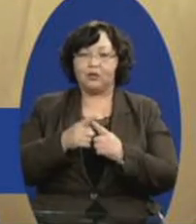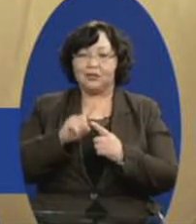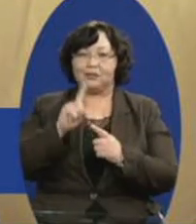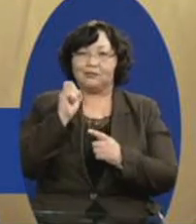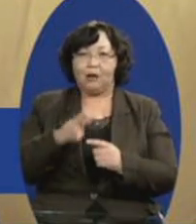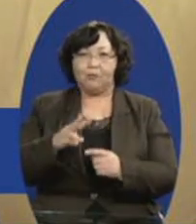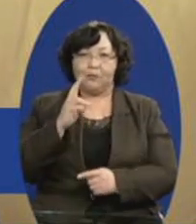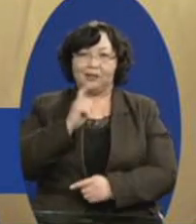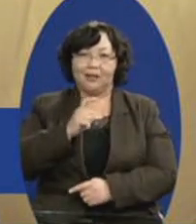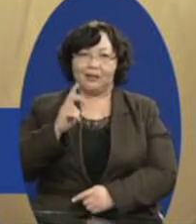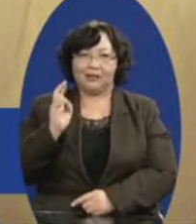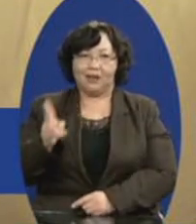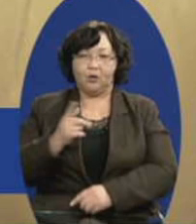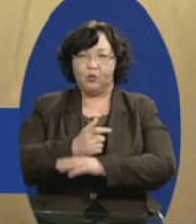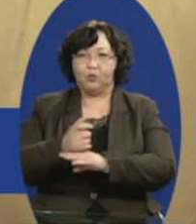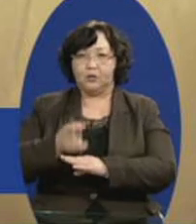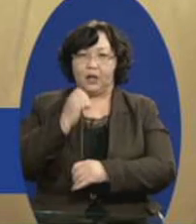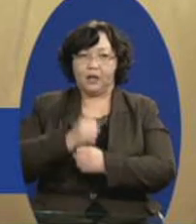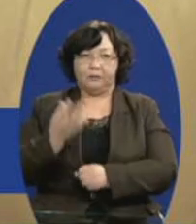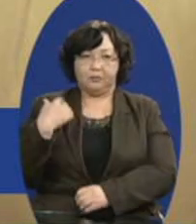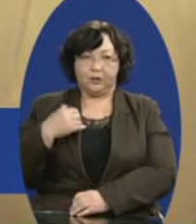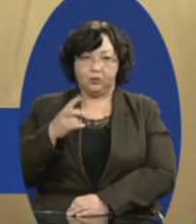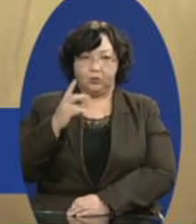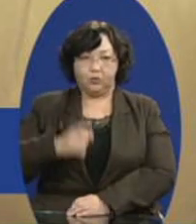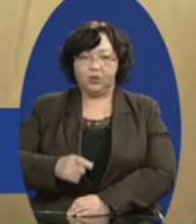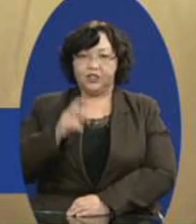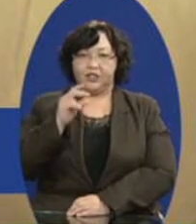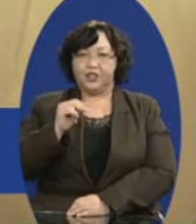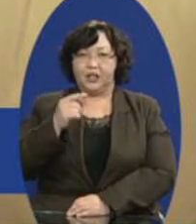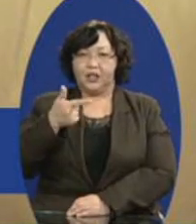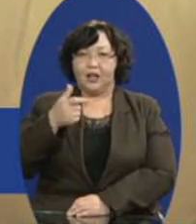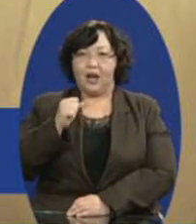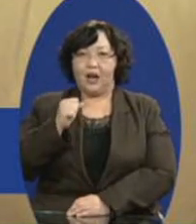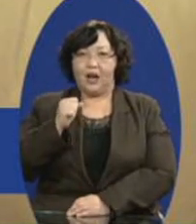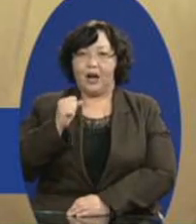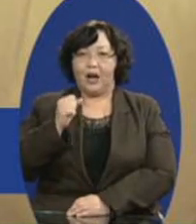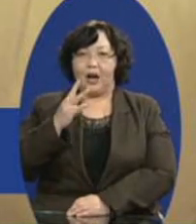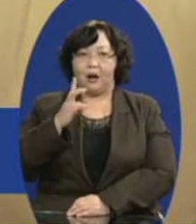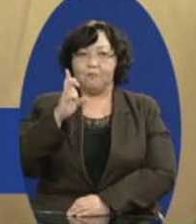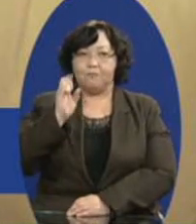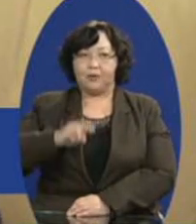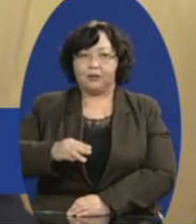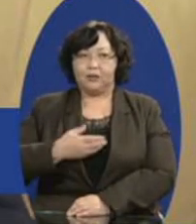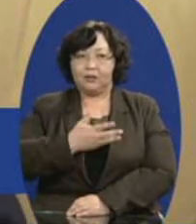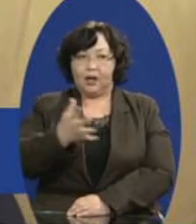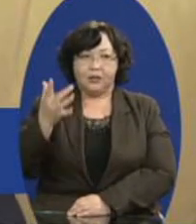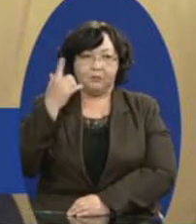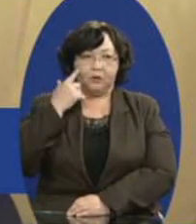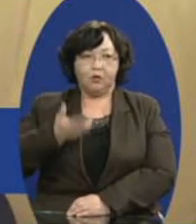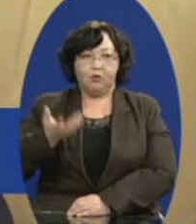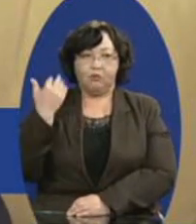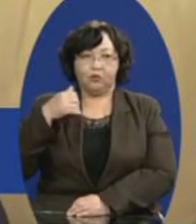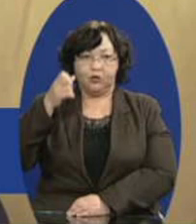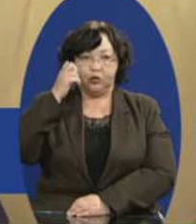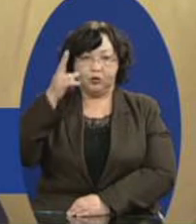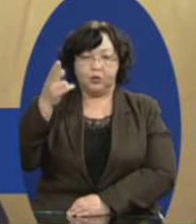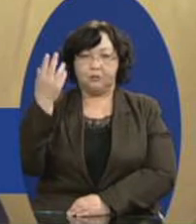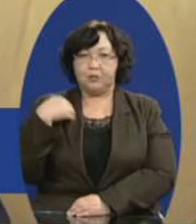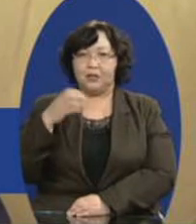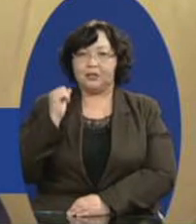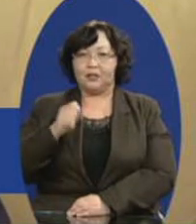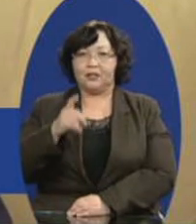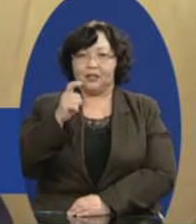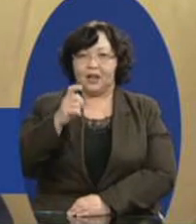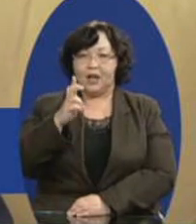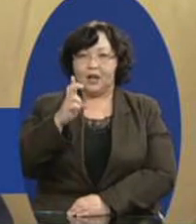захирлаар ажиллаж байсан. Чээ Гамбат гээд та хүмэдж байгаадаа өмнө нь ерөнхийлөгч асан батлахтай